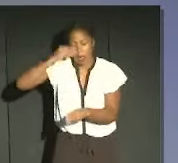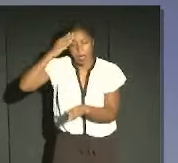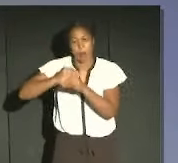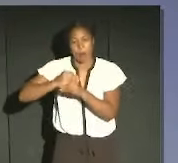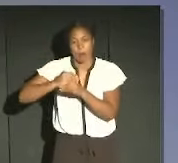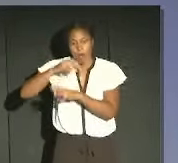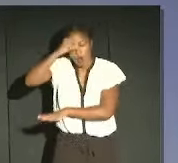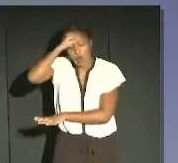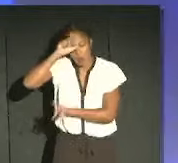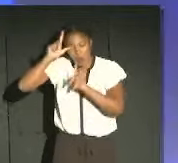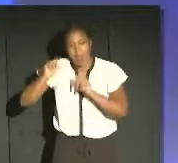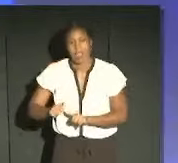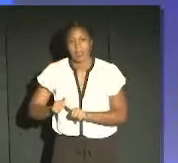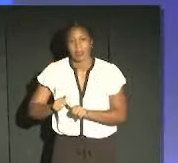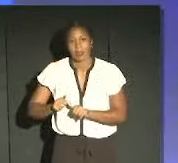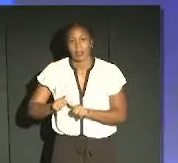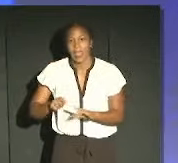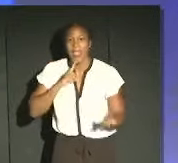ses